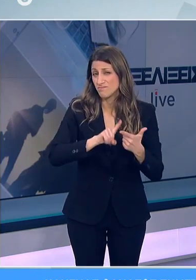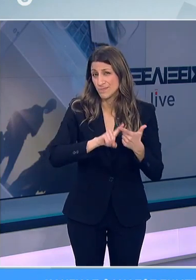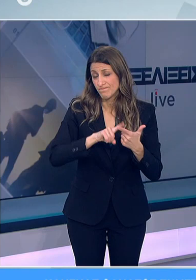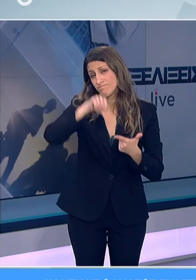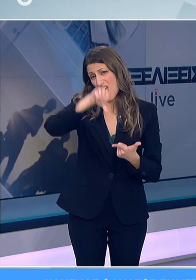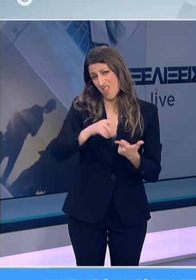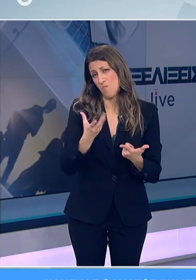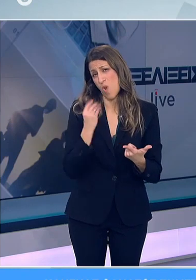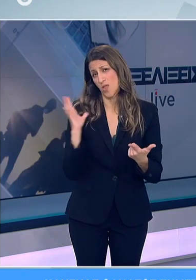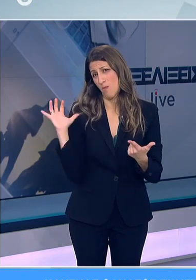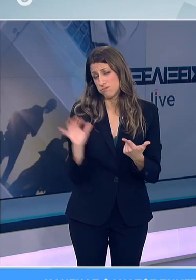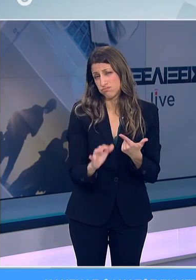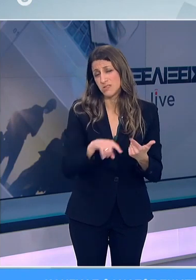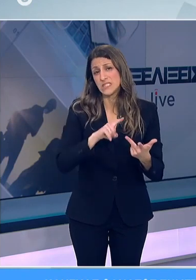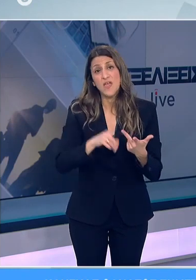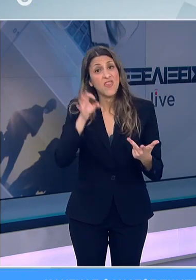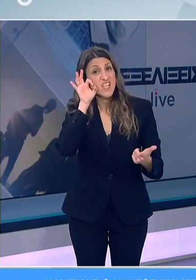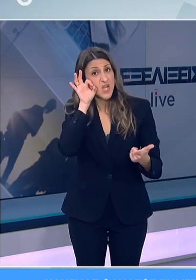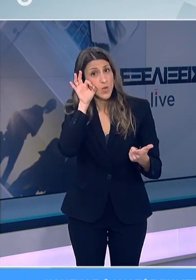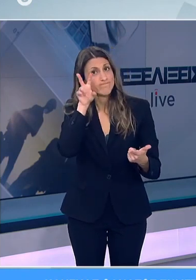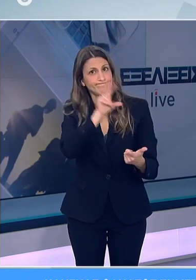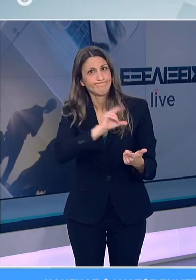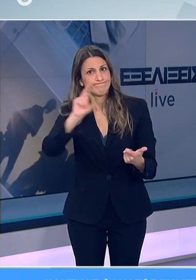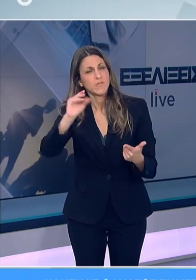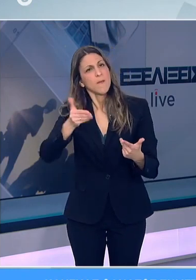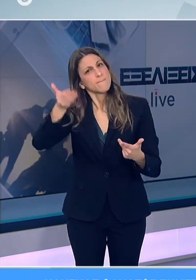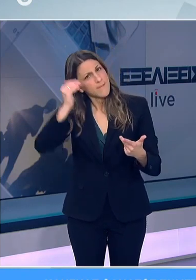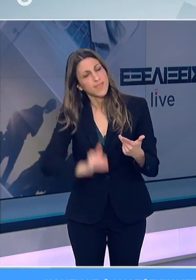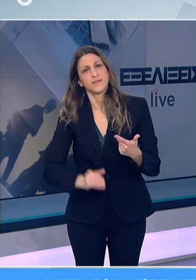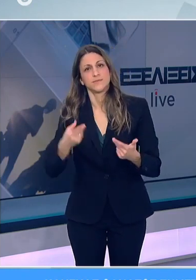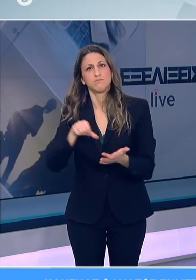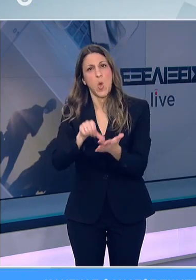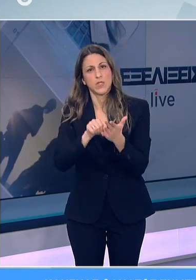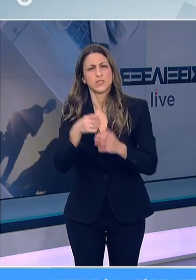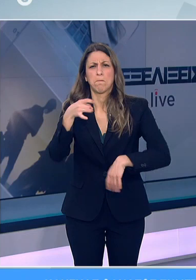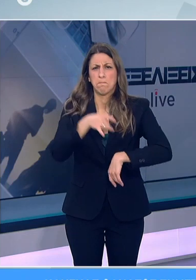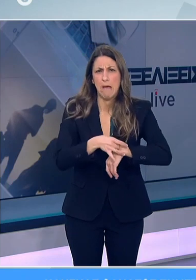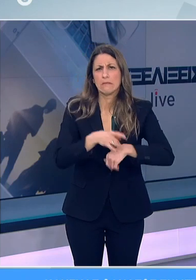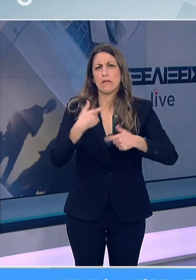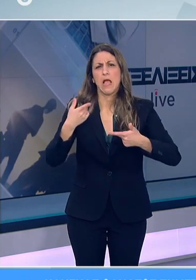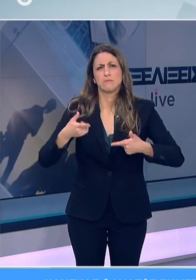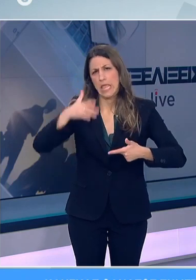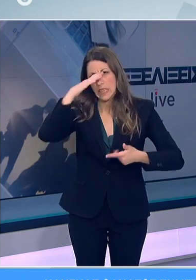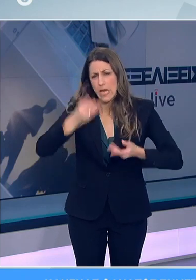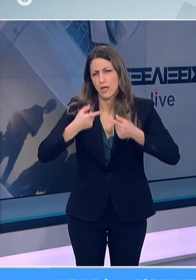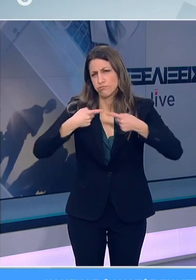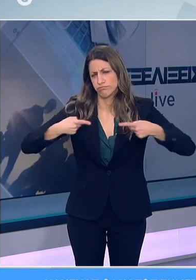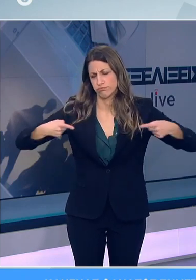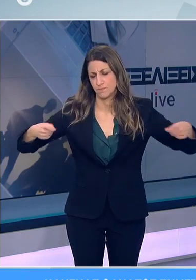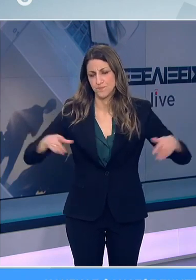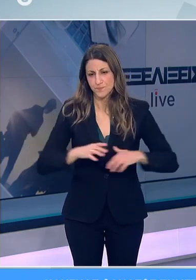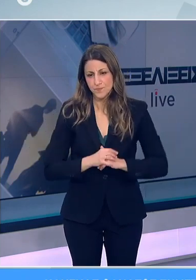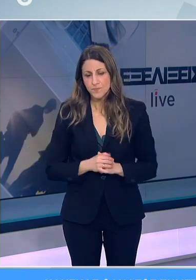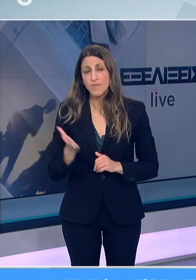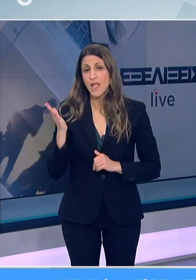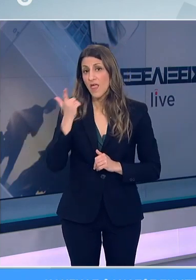μητροπολιτική περιοχή της Αθήνας και στην Θεσσαλονίκη και ακολούθησαν όλες οι άλλες περιοχές. Θα δούμε πώς θα είναι τα πράγματα